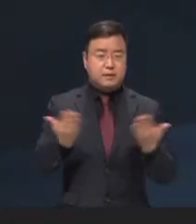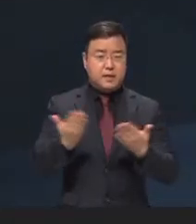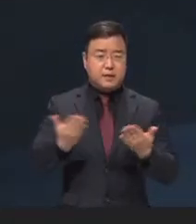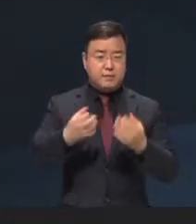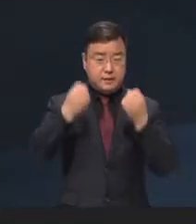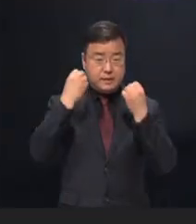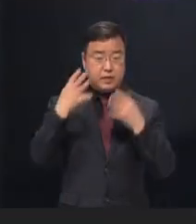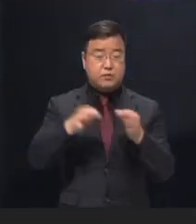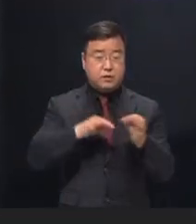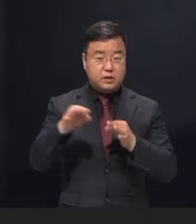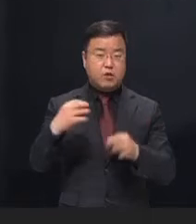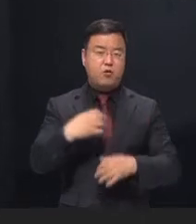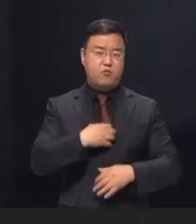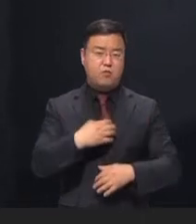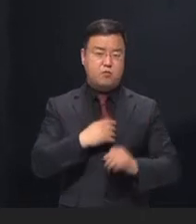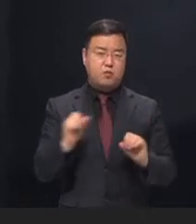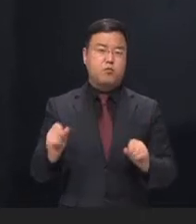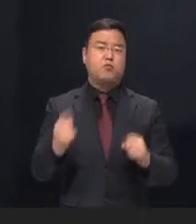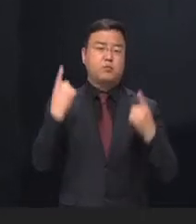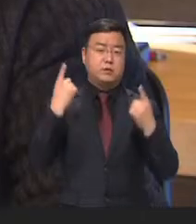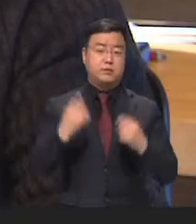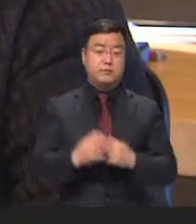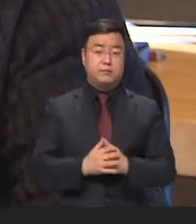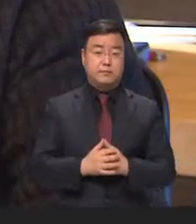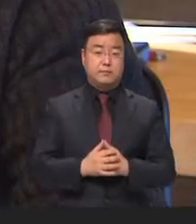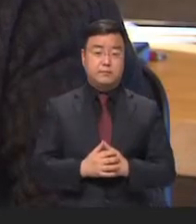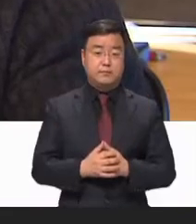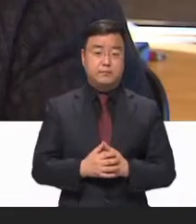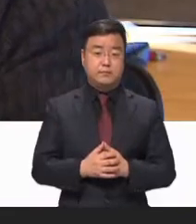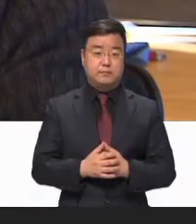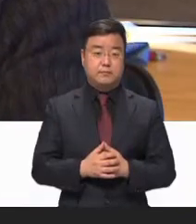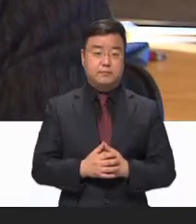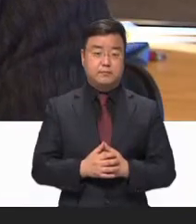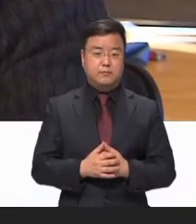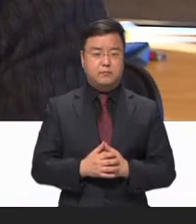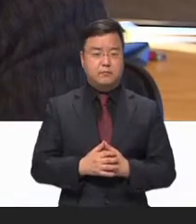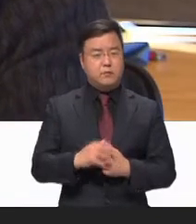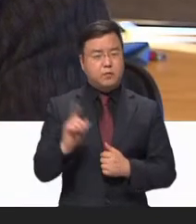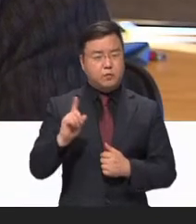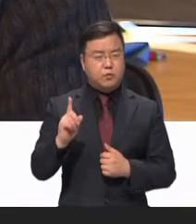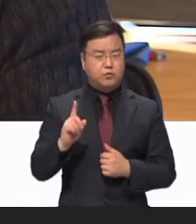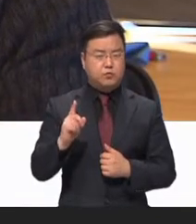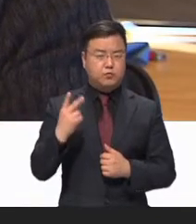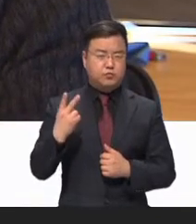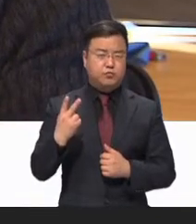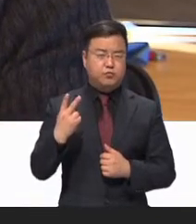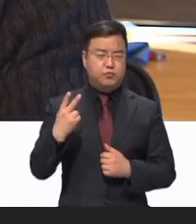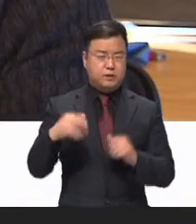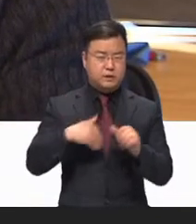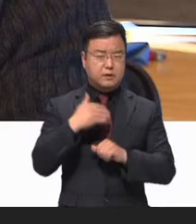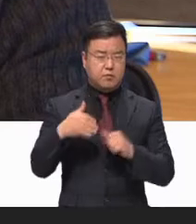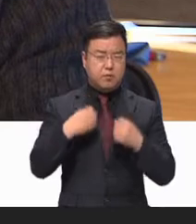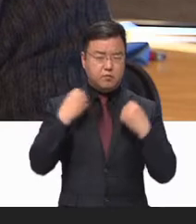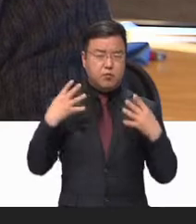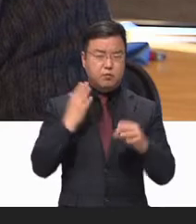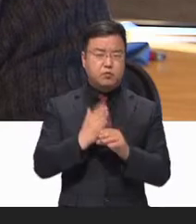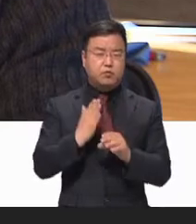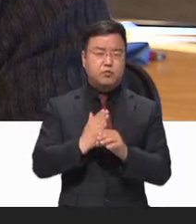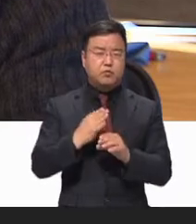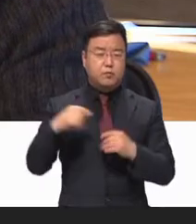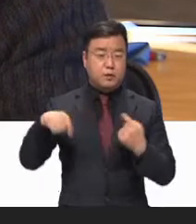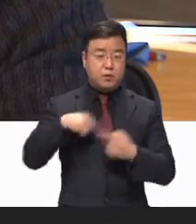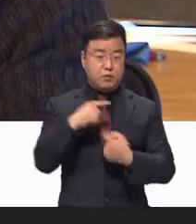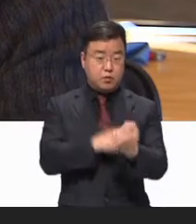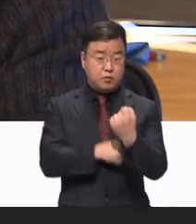시장인 동시에 위협으로 다가오고 있습니다. 양면의 날인 것 같아요. 경영권도 유지하면서 한국을 주도적으로